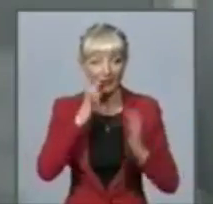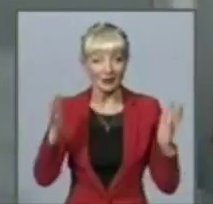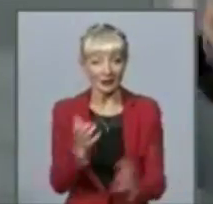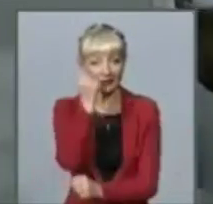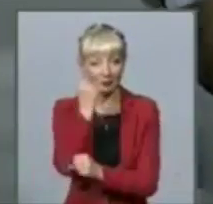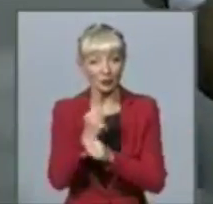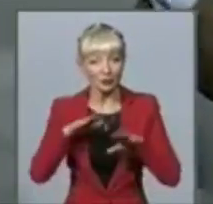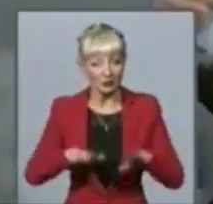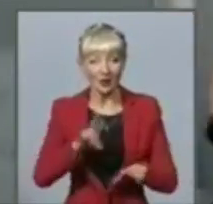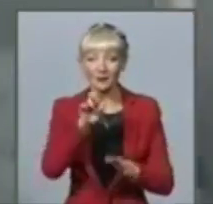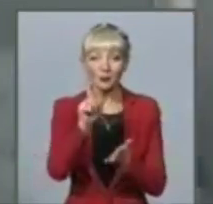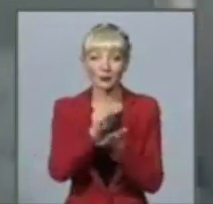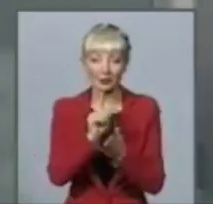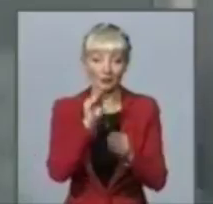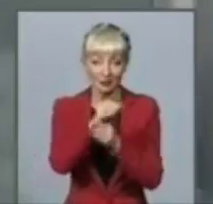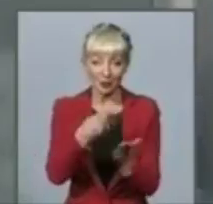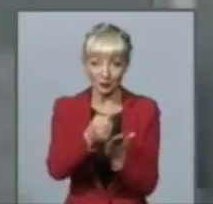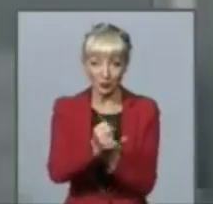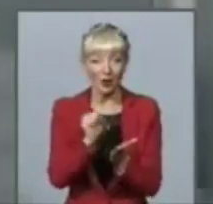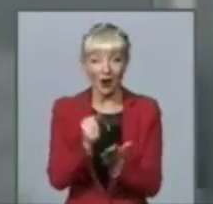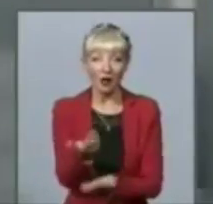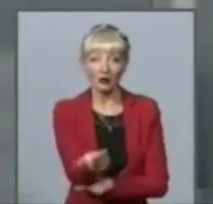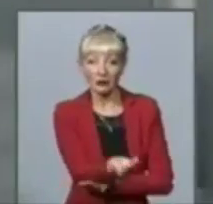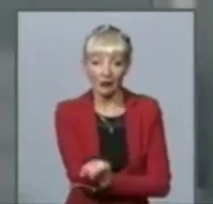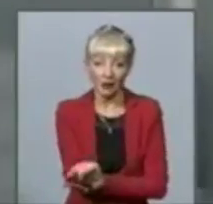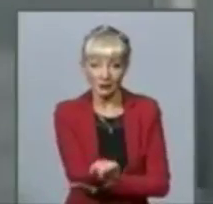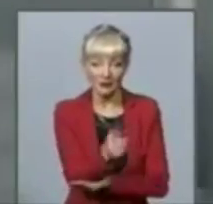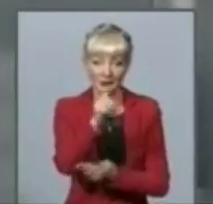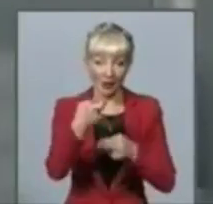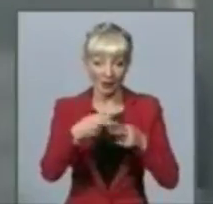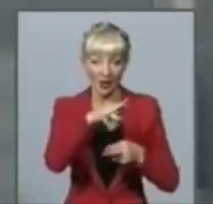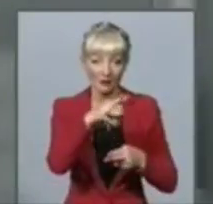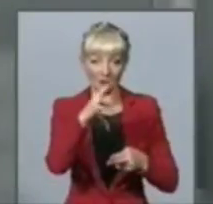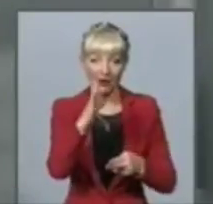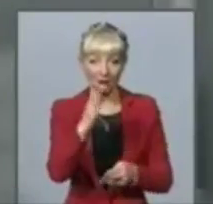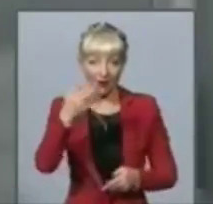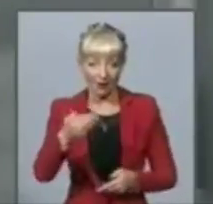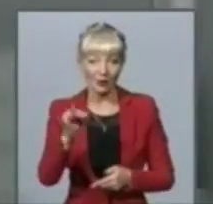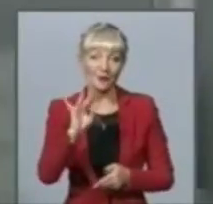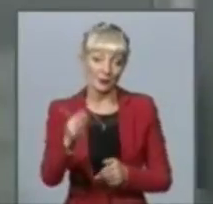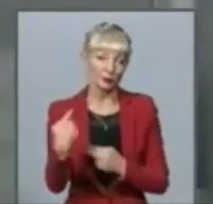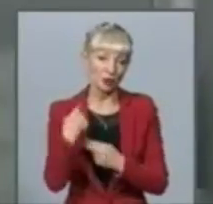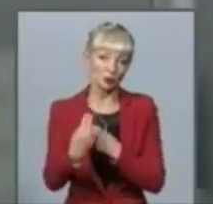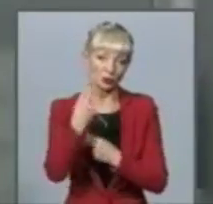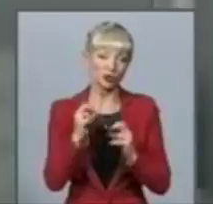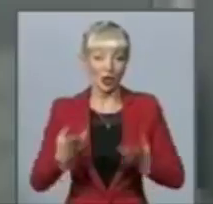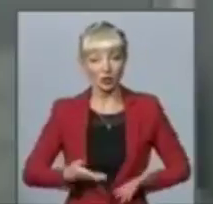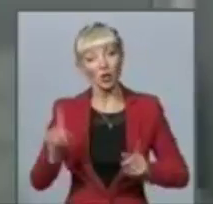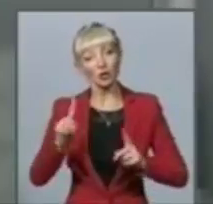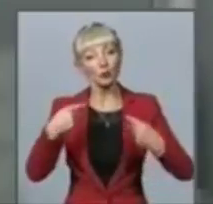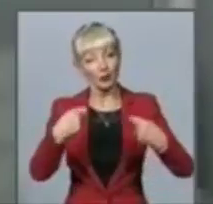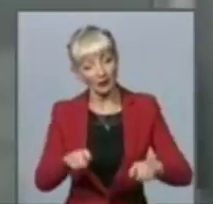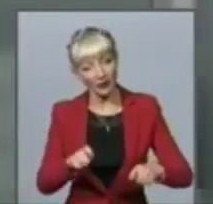місця, щоб податки наповнювали бюджет, а не ходити з простягнутою рукою за кредитами МВФ, і вони нам будуть вчити нас, як жити, що продавати,